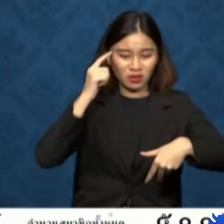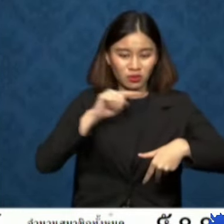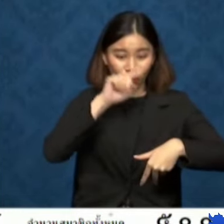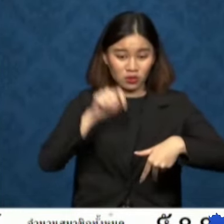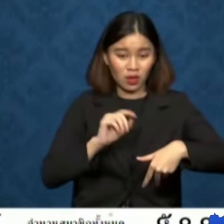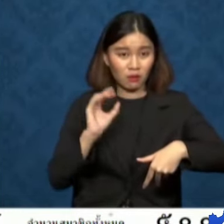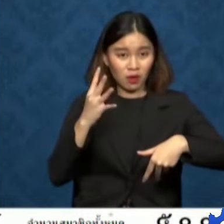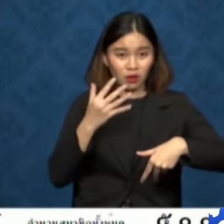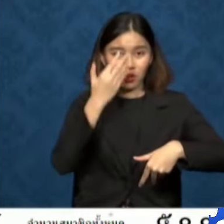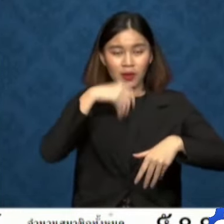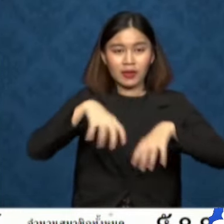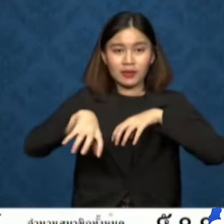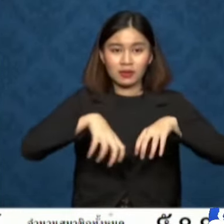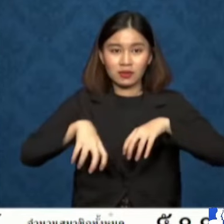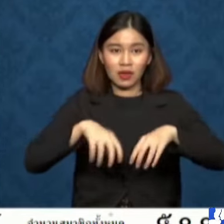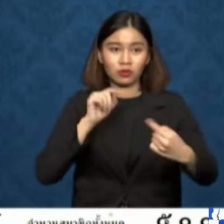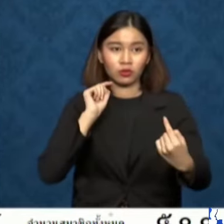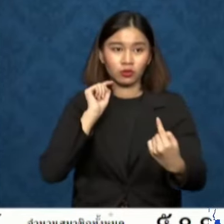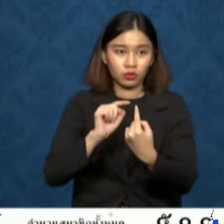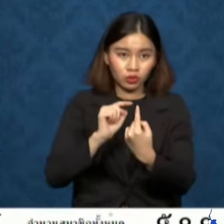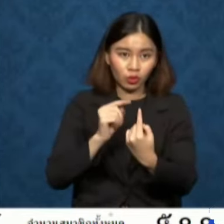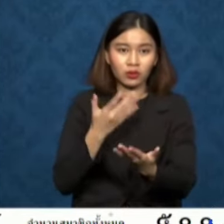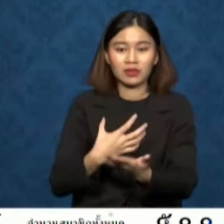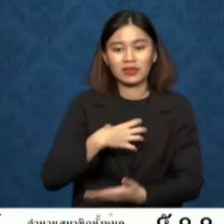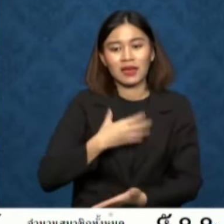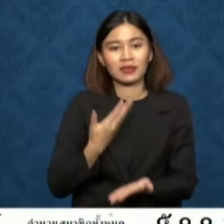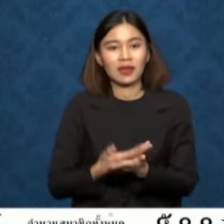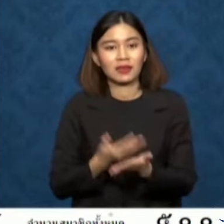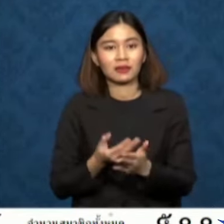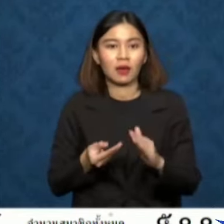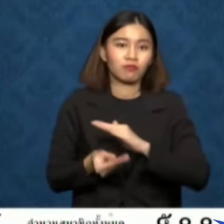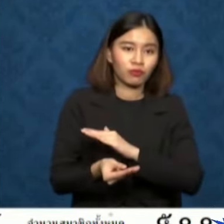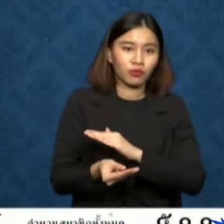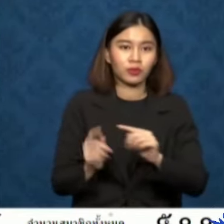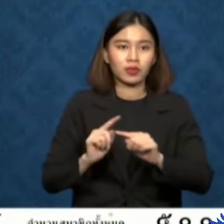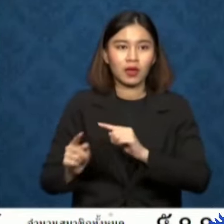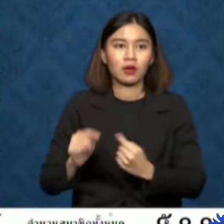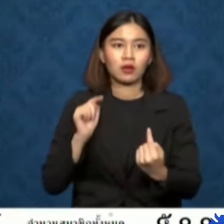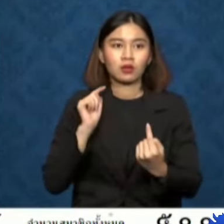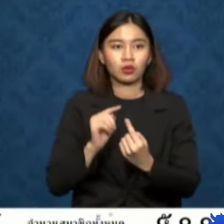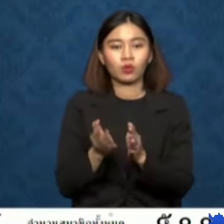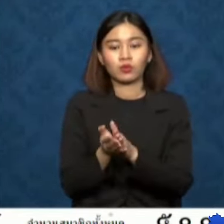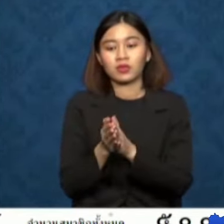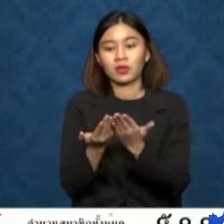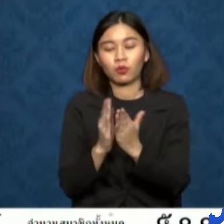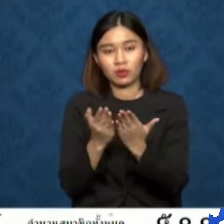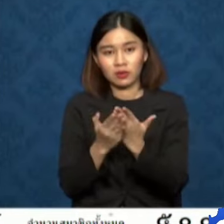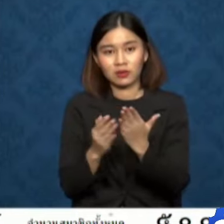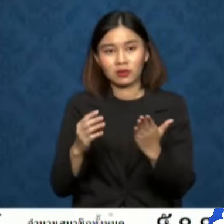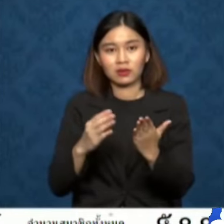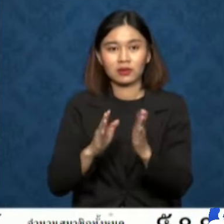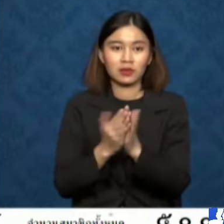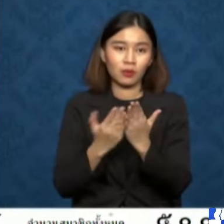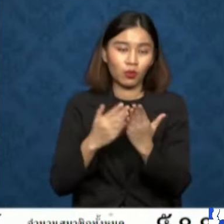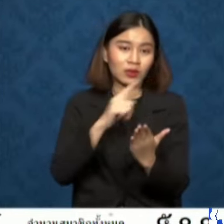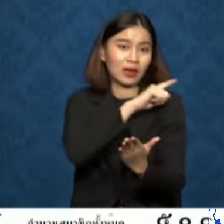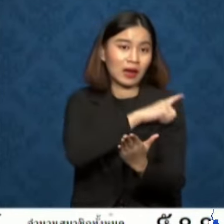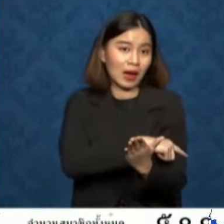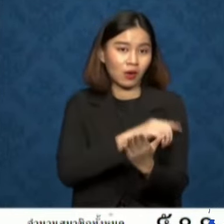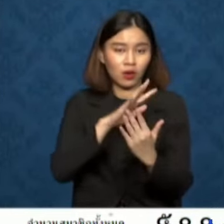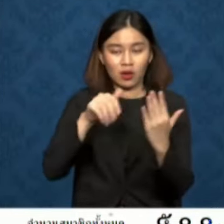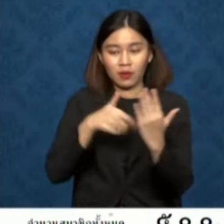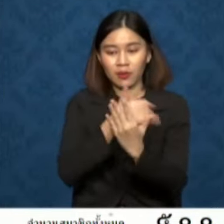เหรอครับว่าเป็นการจัดโควต้างบเพื่อฟาดเงินทอนพอพูดถึงสมุดปกขาวครับท่านประธานครับสมุดปกขาวคือแผน